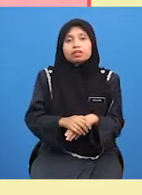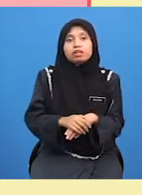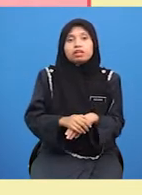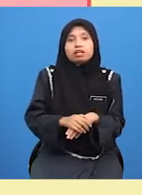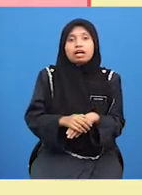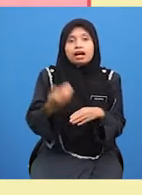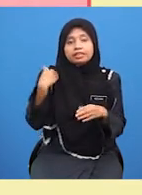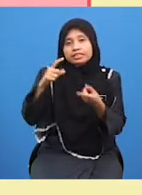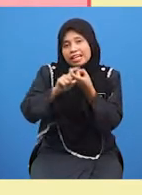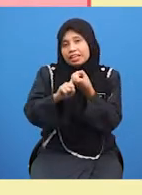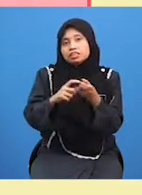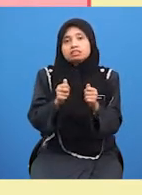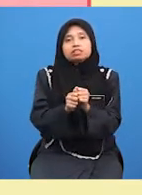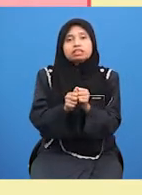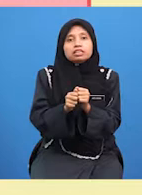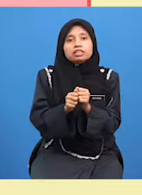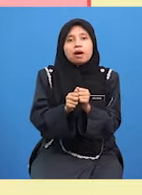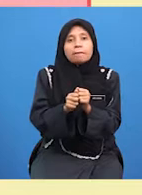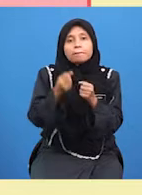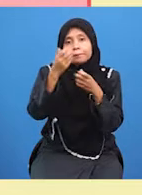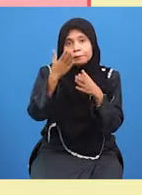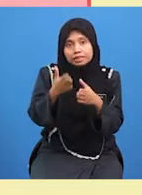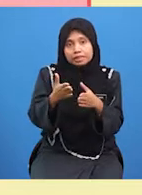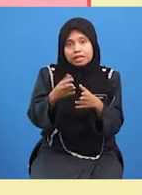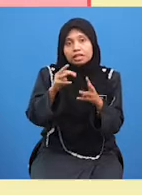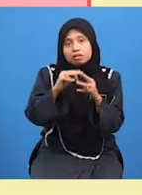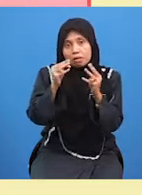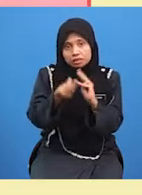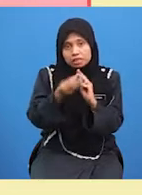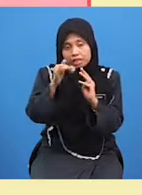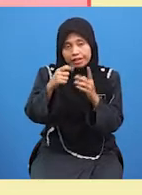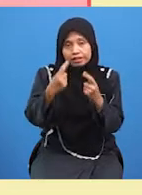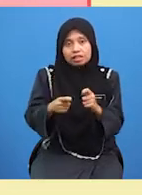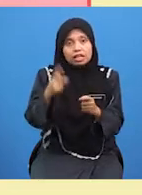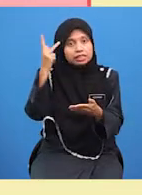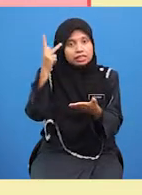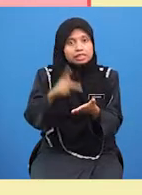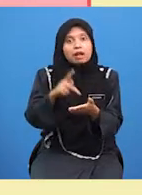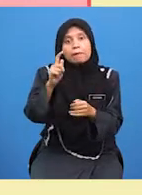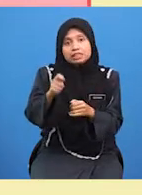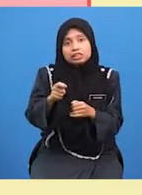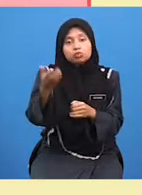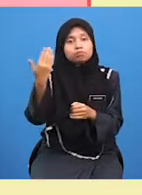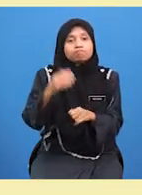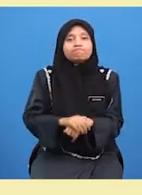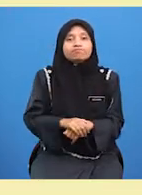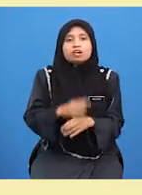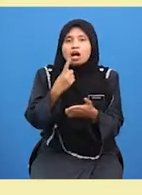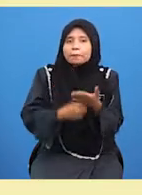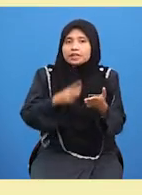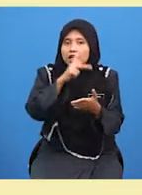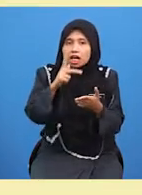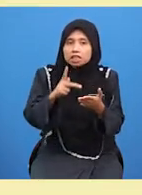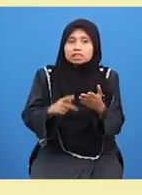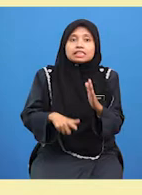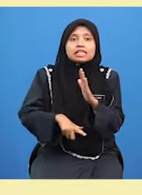Jawapan tersebut ada kaitannya dengan penyataan masalah yang telah dikenalpasti terdahulu.